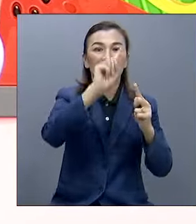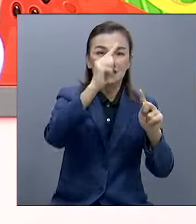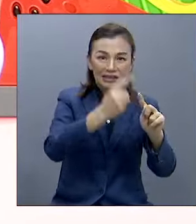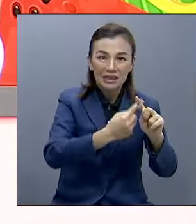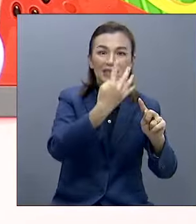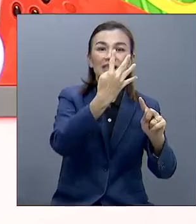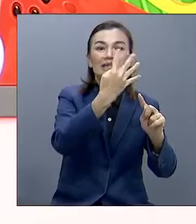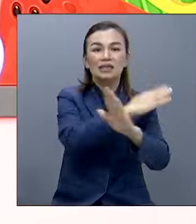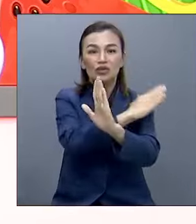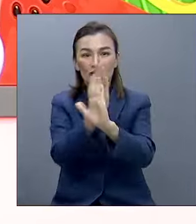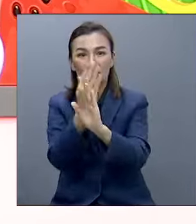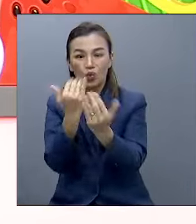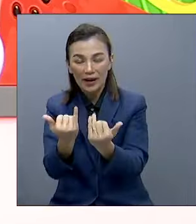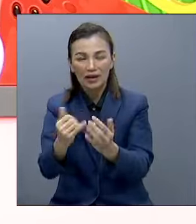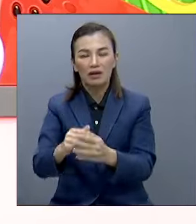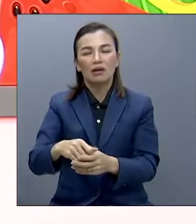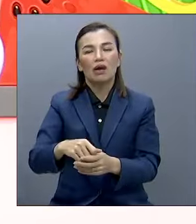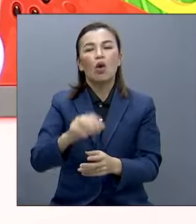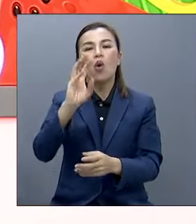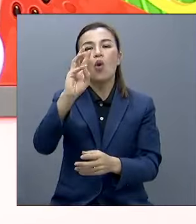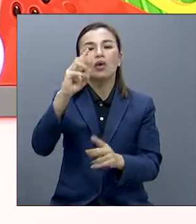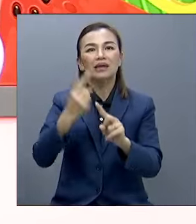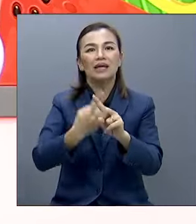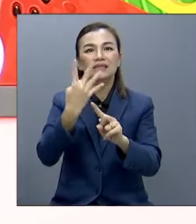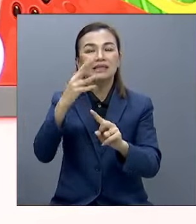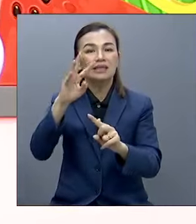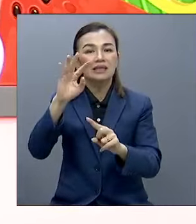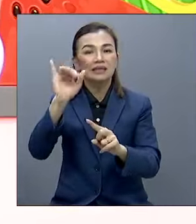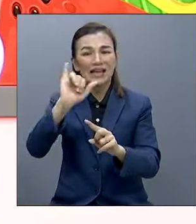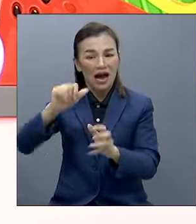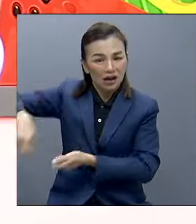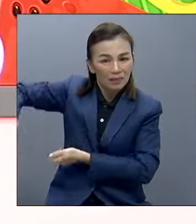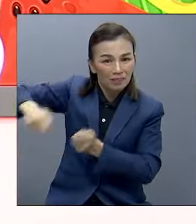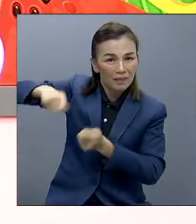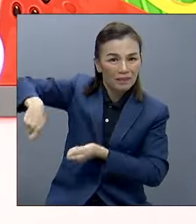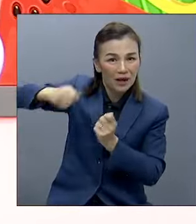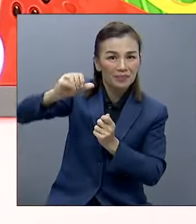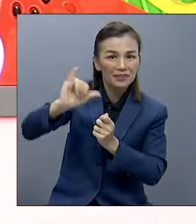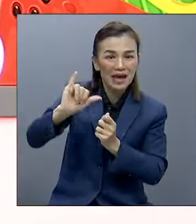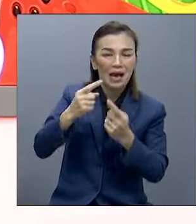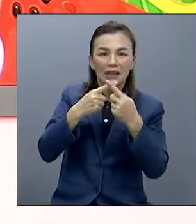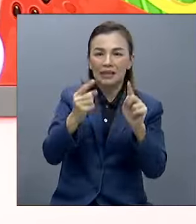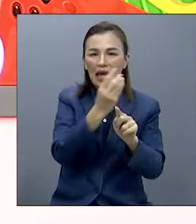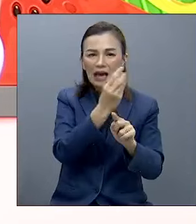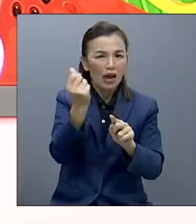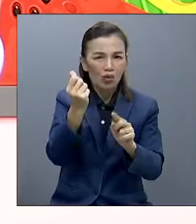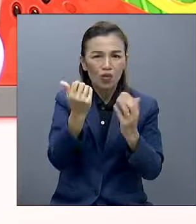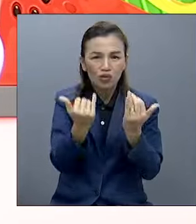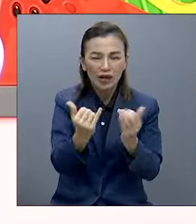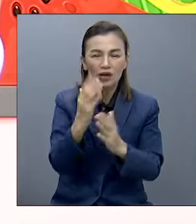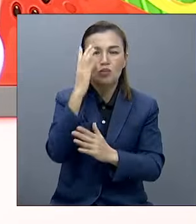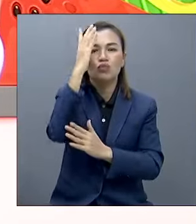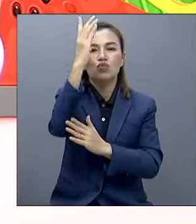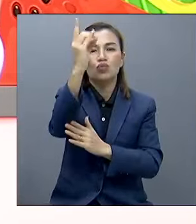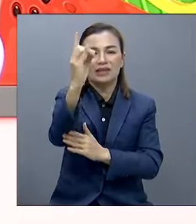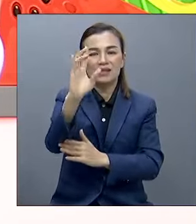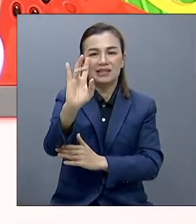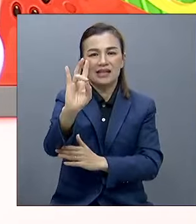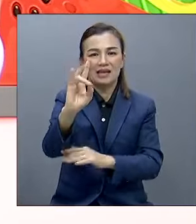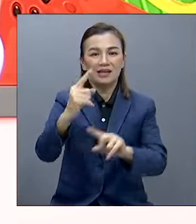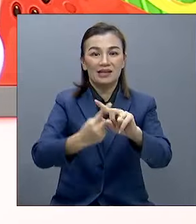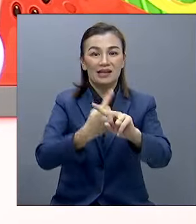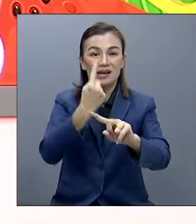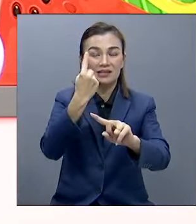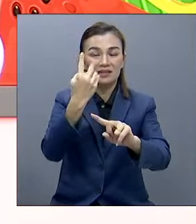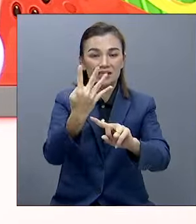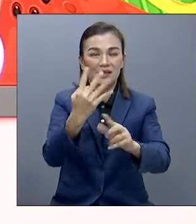ผ่านมาจนถึงวันเนี้เข้าสู่วันที่ 6แล้วยังไม่มีการสาดน้ำกันแต่ถ้าเอาแบบเร็วที่สุดเลยคุณผู้ชมคือวันพรุ่งนี้ 7เมษายนครับตาม